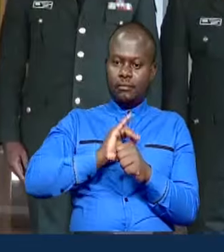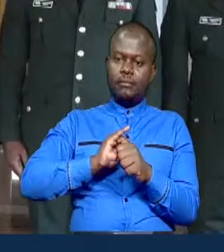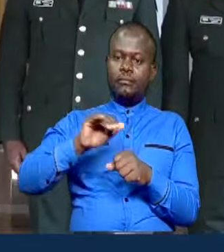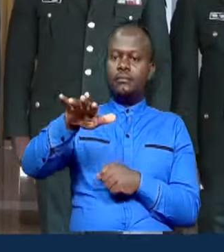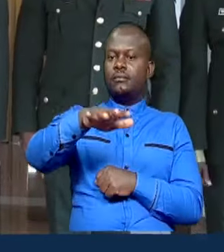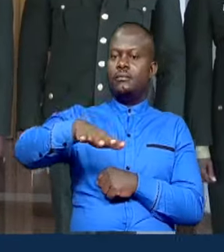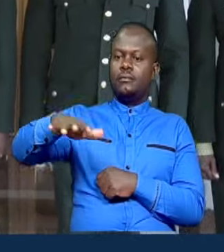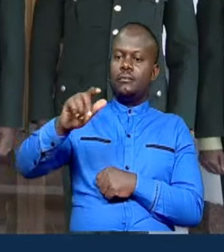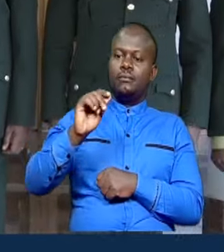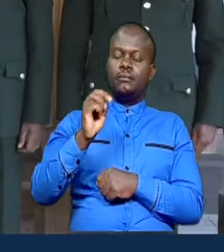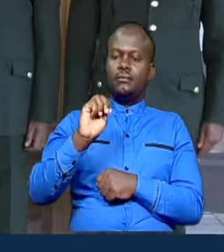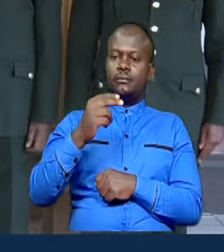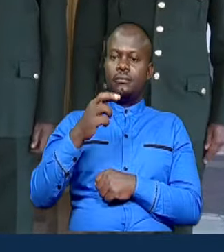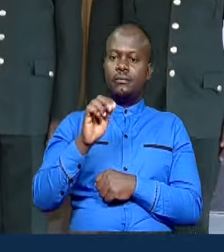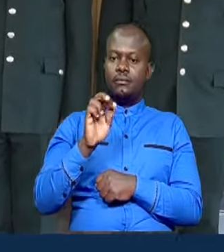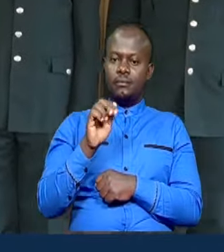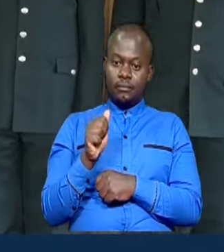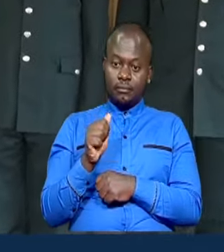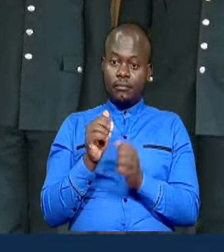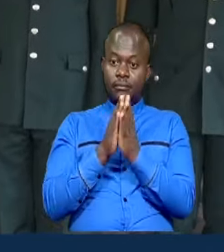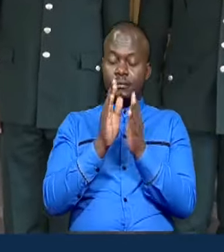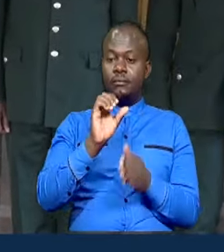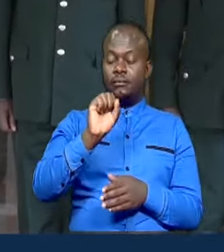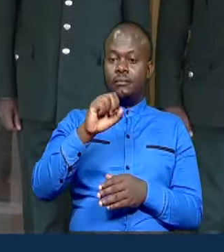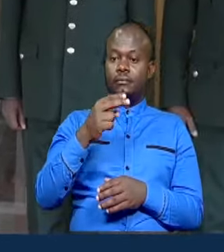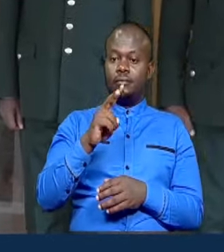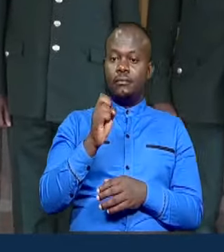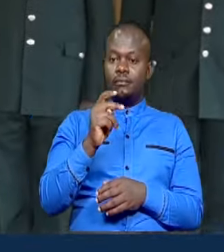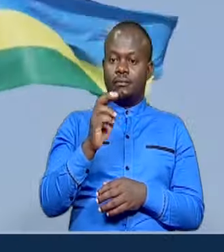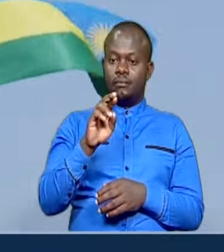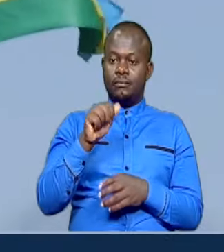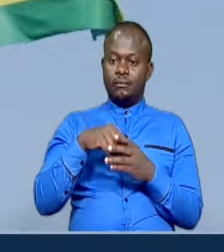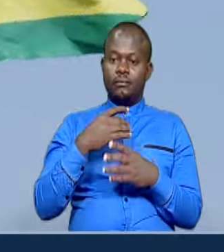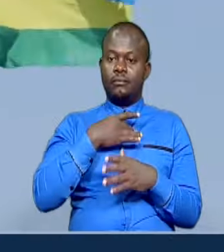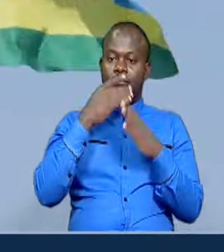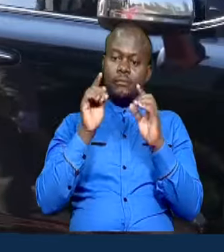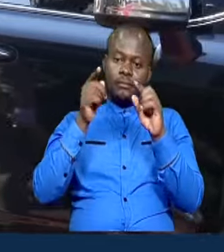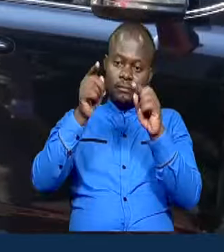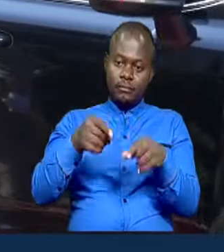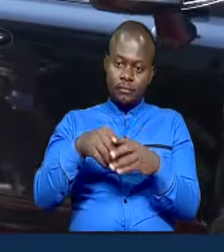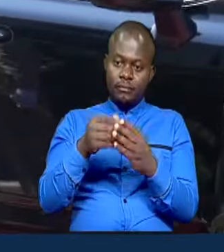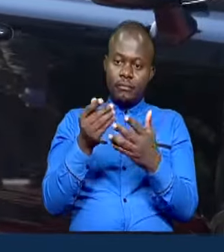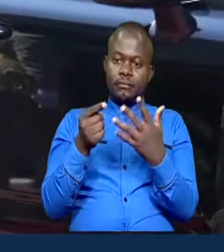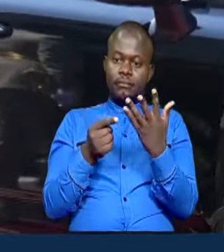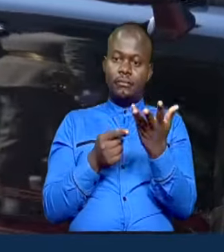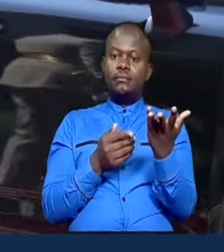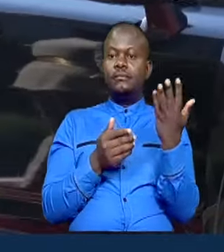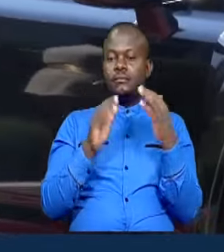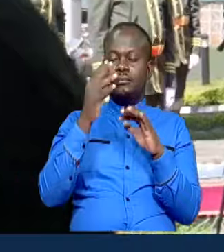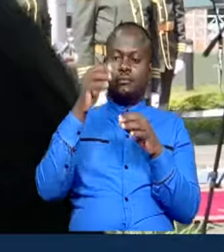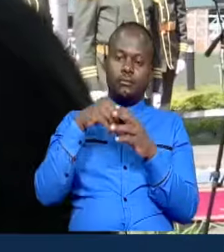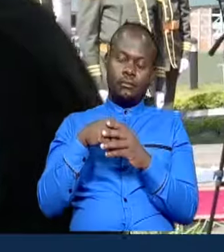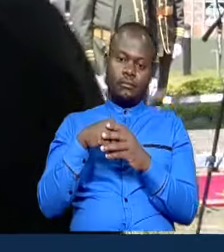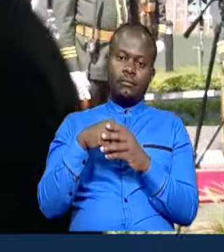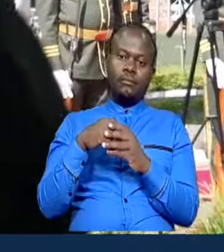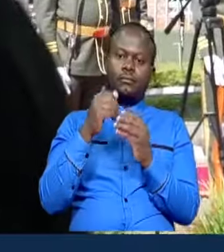iherereye ku Kimihurura General Shavendra Silva n'intumwa ayoboye bari mu bashyitsi bitabiriye ibirori byo kwizihiza isabukuru yo